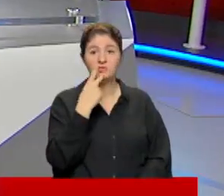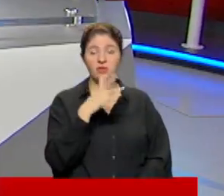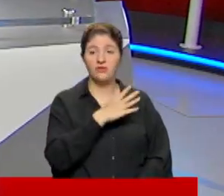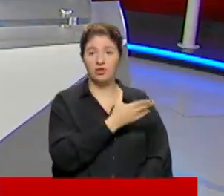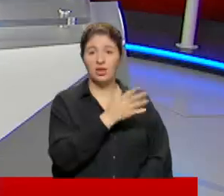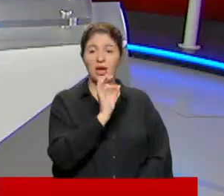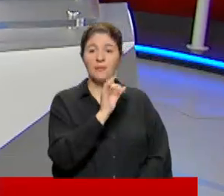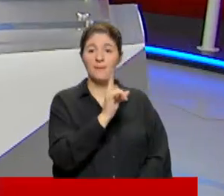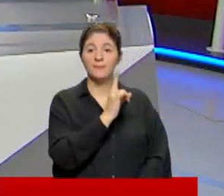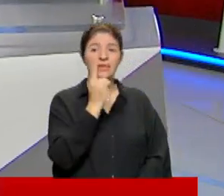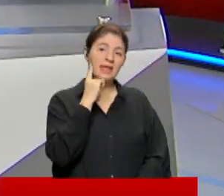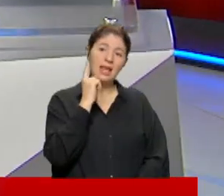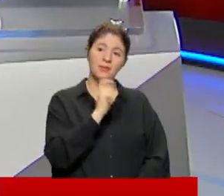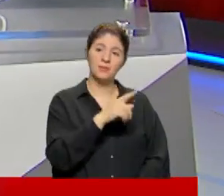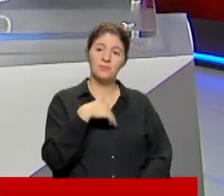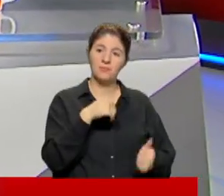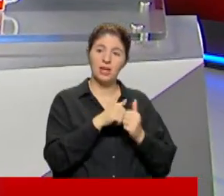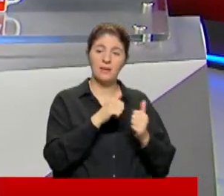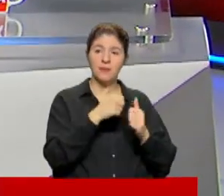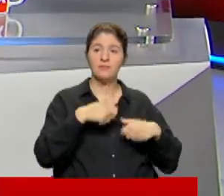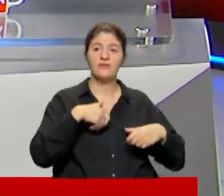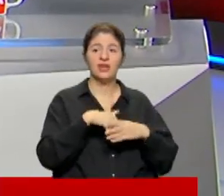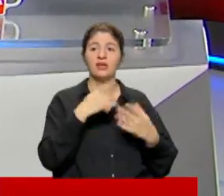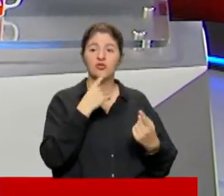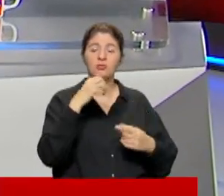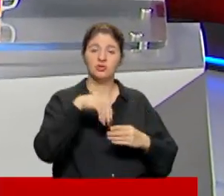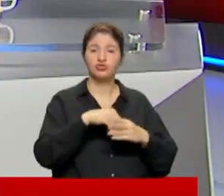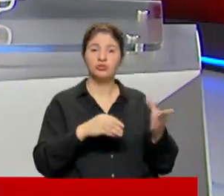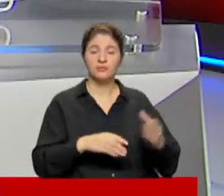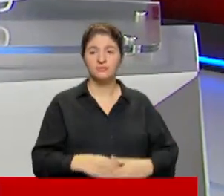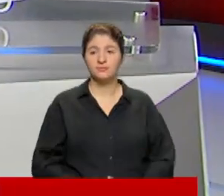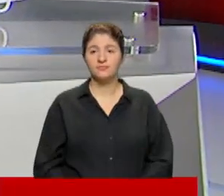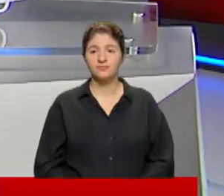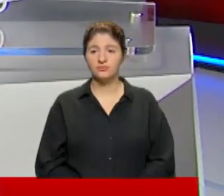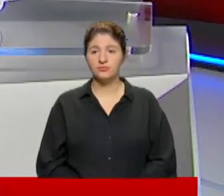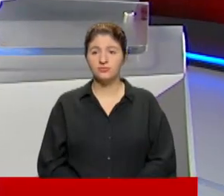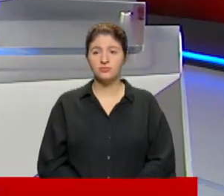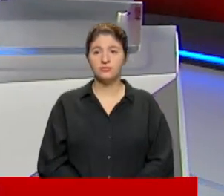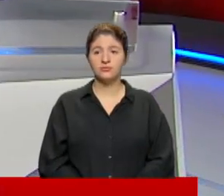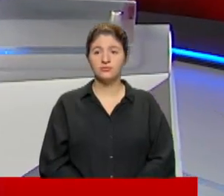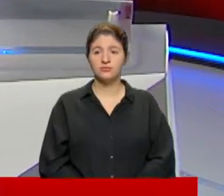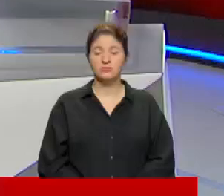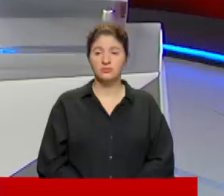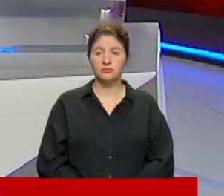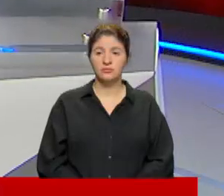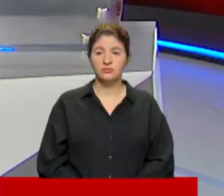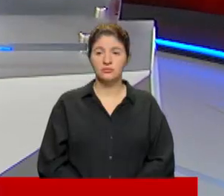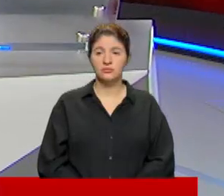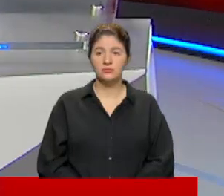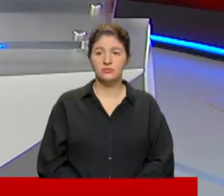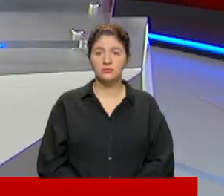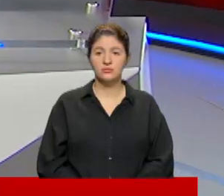da var Hemen bir dinleyelim birlikte milletvekilleri neler söylüyor AK Parti'de şükürler olsun Tarımcı